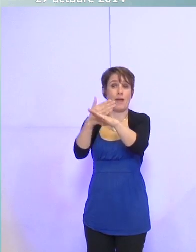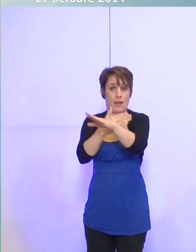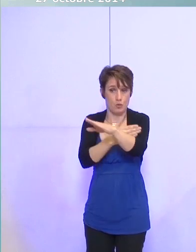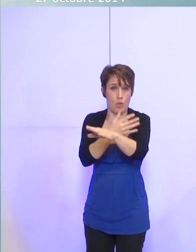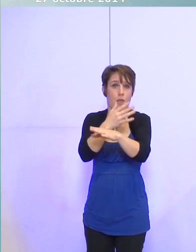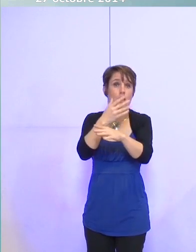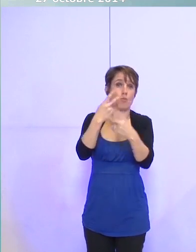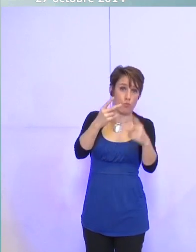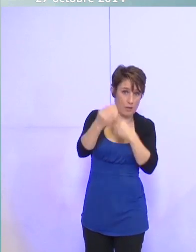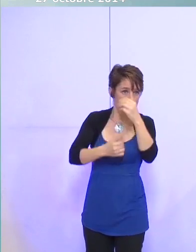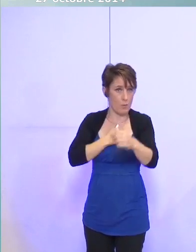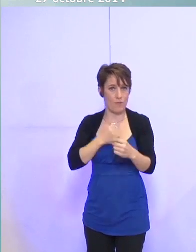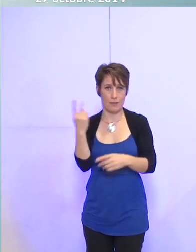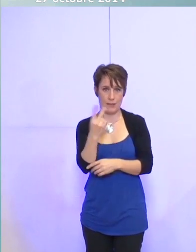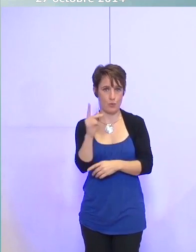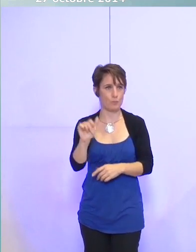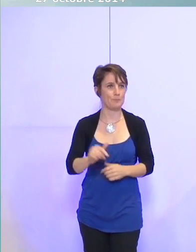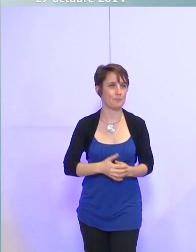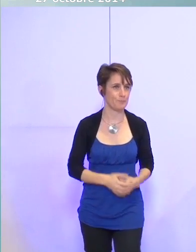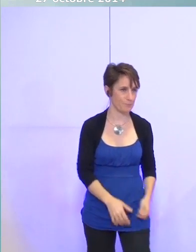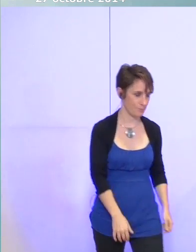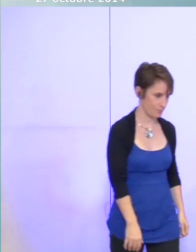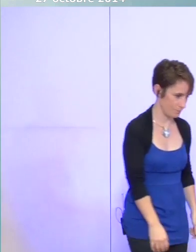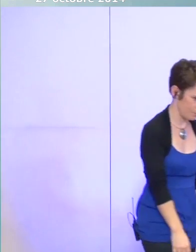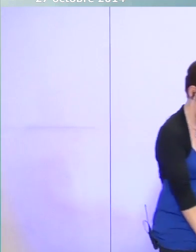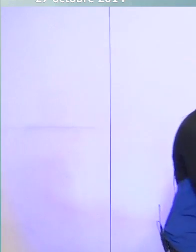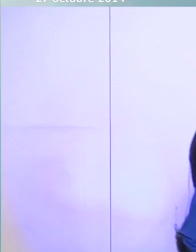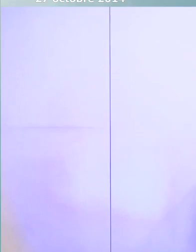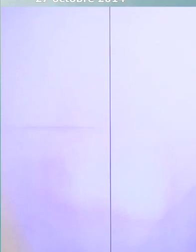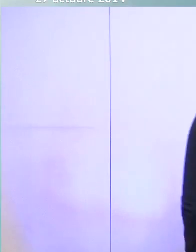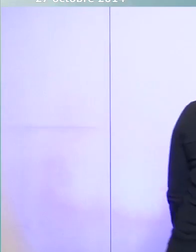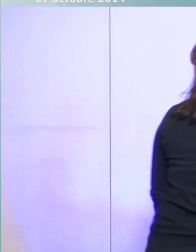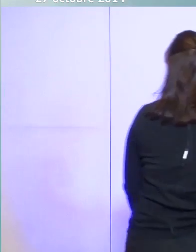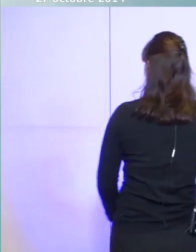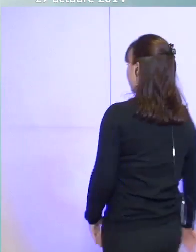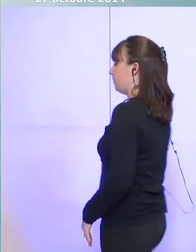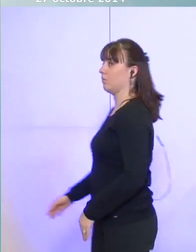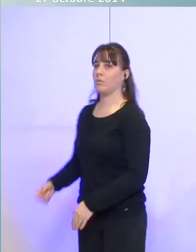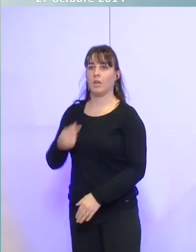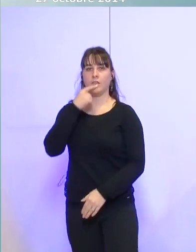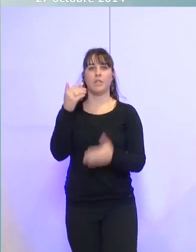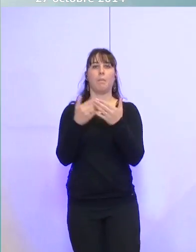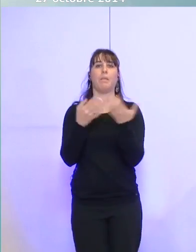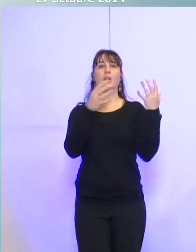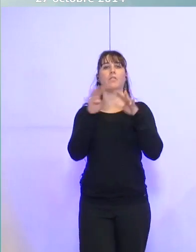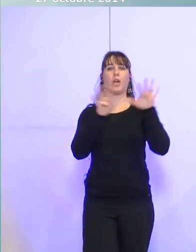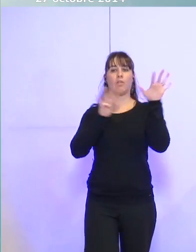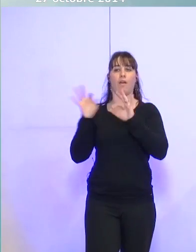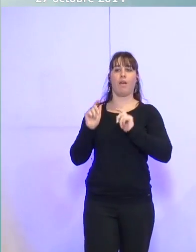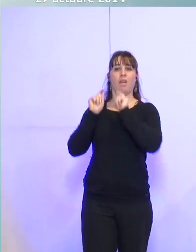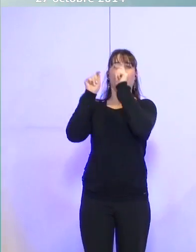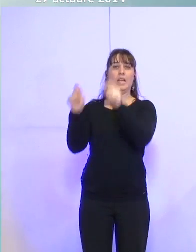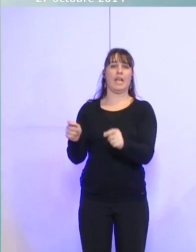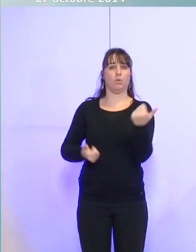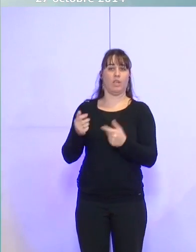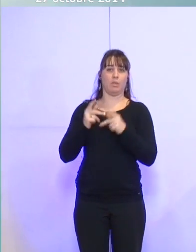comme privés. Il s'est avéré nécessaire de mettre un terme à la délégation de services publics de 1999, 4 ans